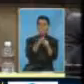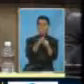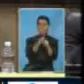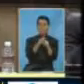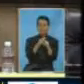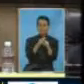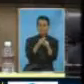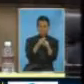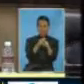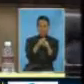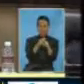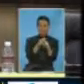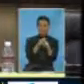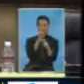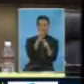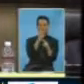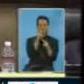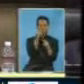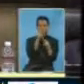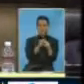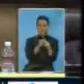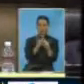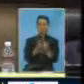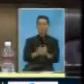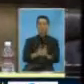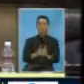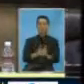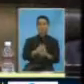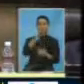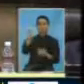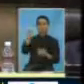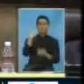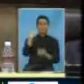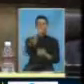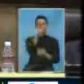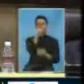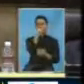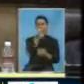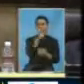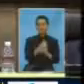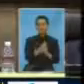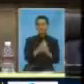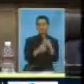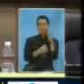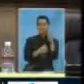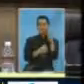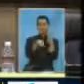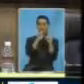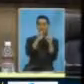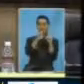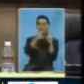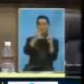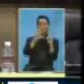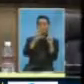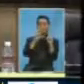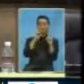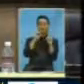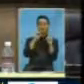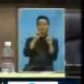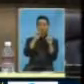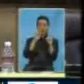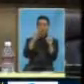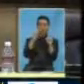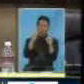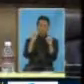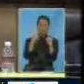ยติค้างอยู่อีก100กว่าคนนั้นก็ยืนยันว่าเป็นการปฏิบัติหน้าที่ตามข้อบังคับการประชุมทุกประการทั้งนี้นายนิคมนะคะยังบอกอีกว่